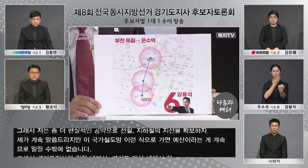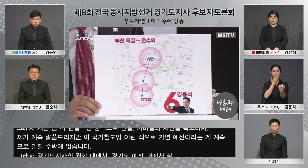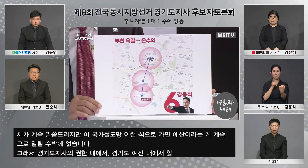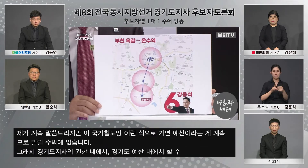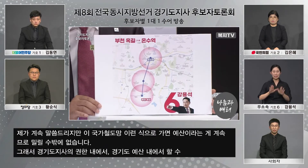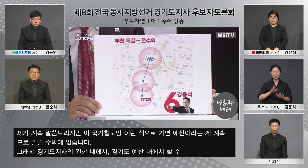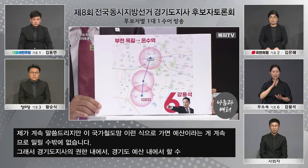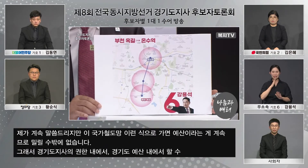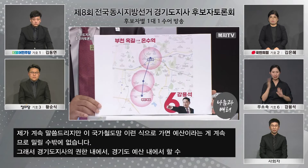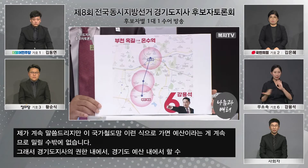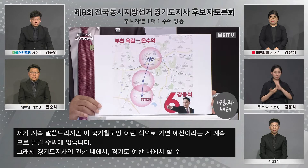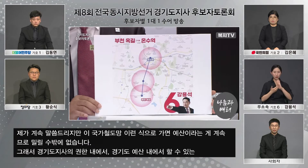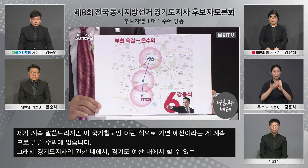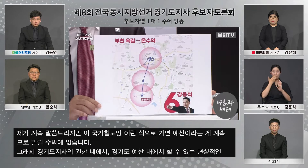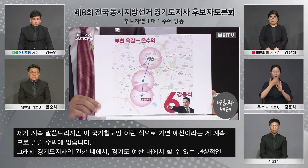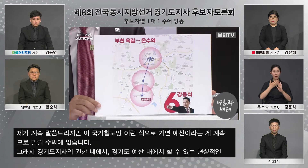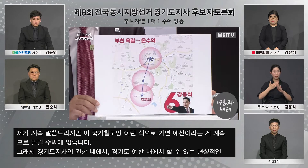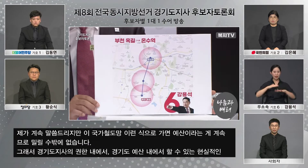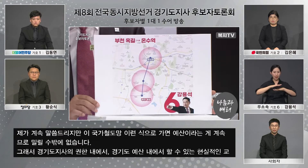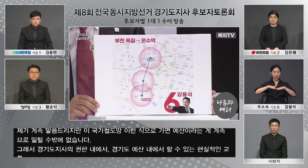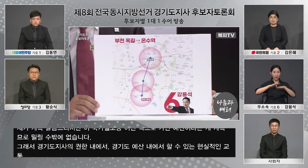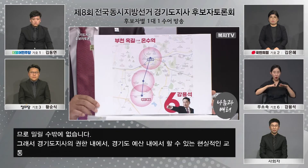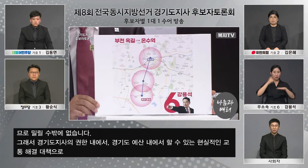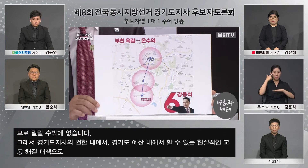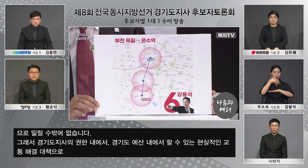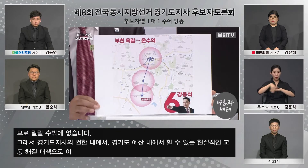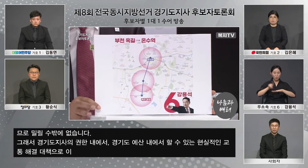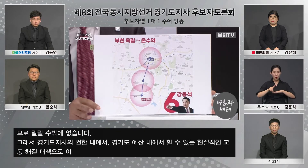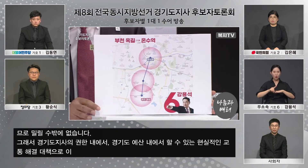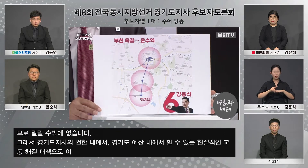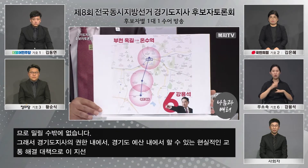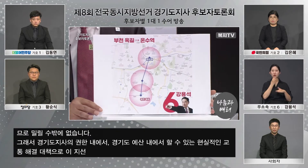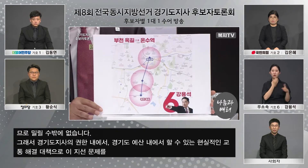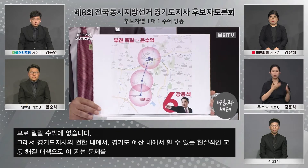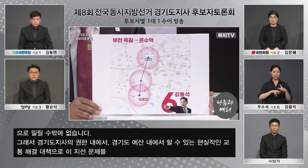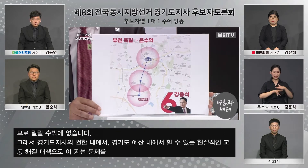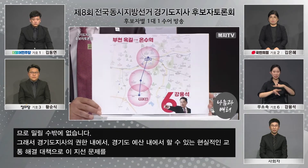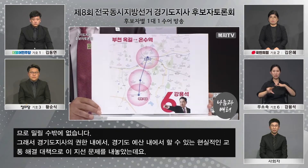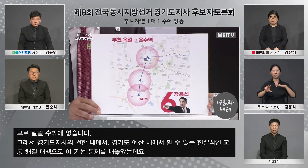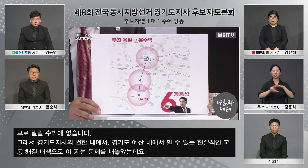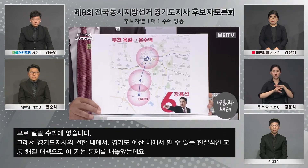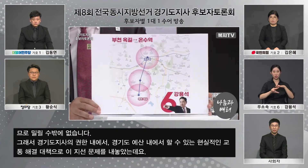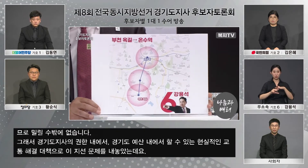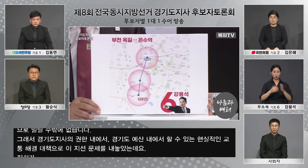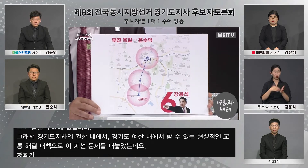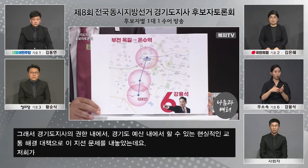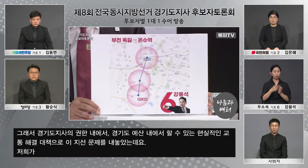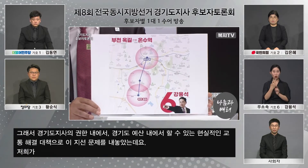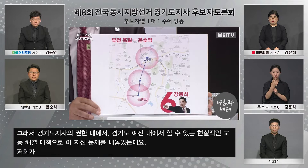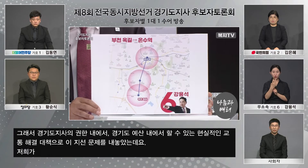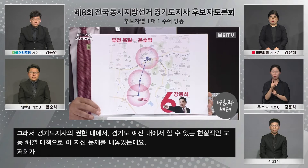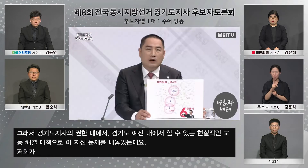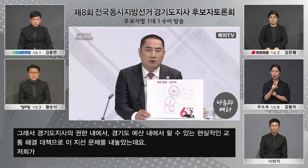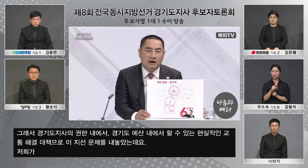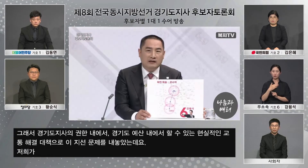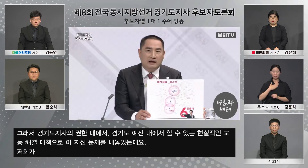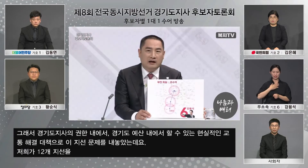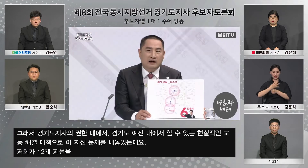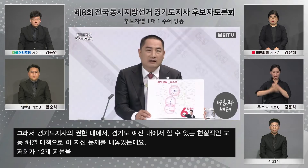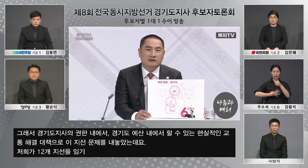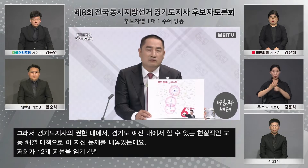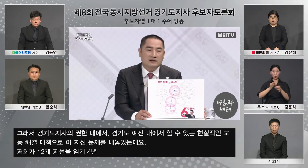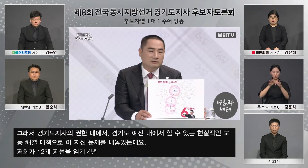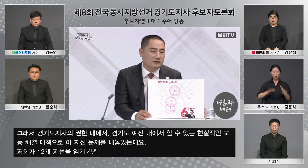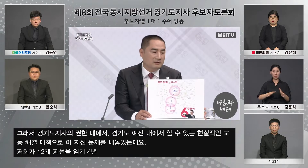교통 해결 대책으로 이 지선 문제를 내놨는데요. 저희가 12개 지선을 임기 4년 안에